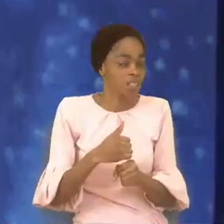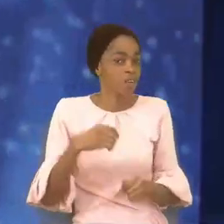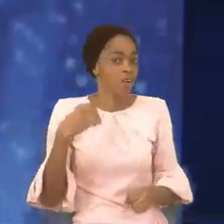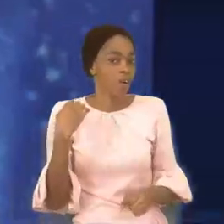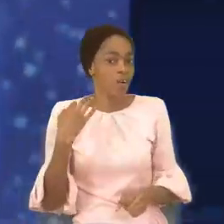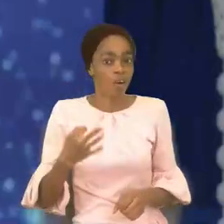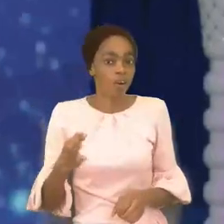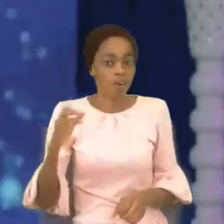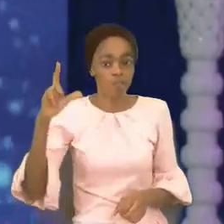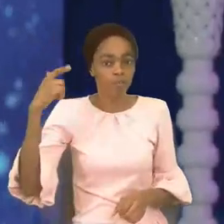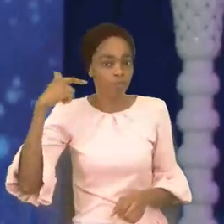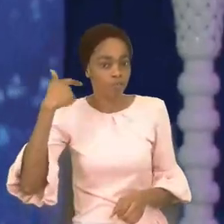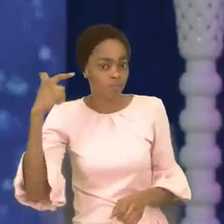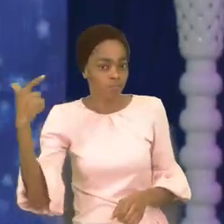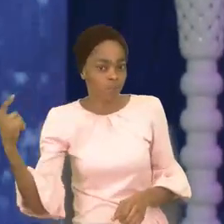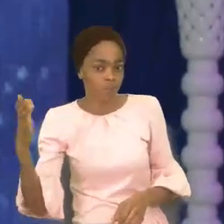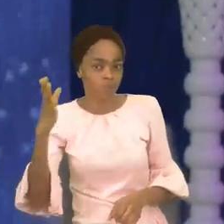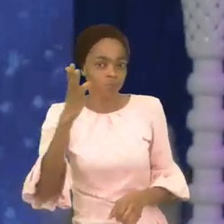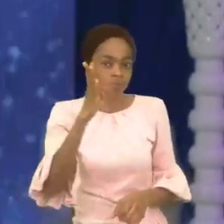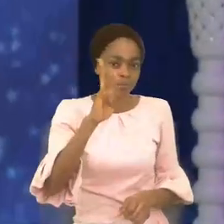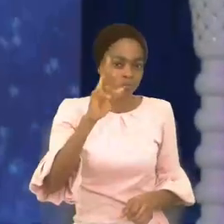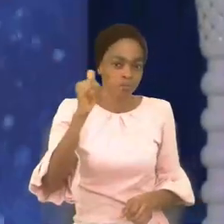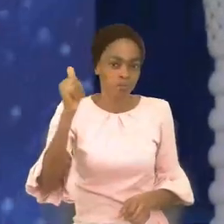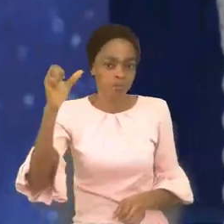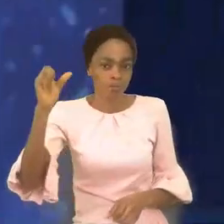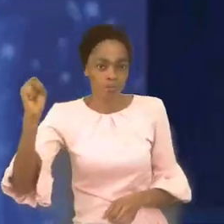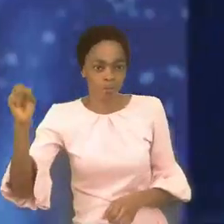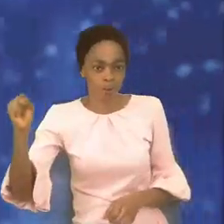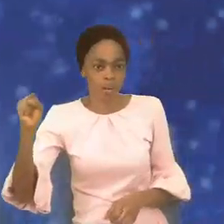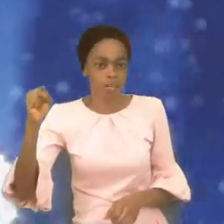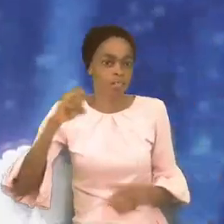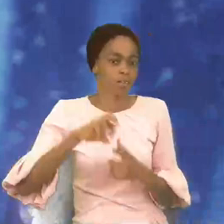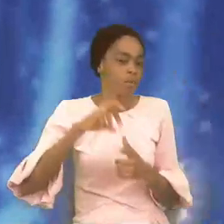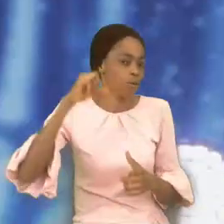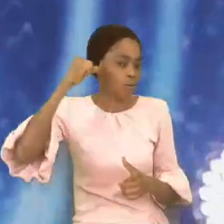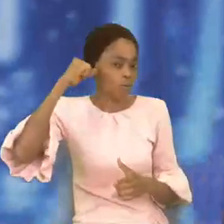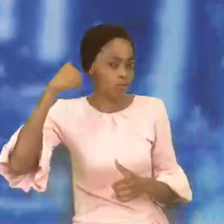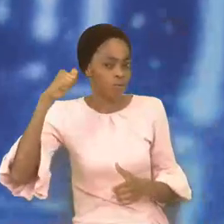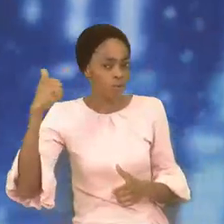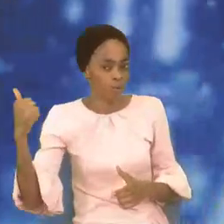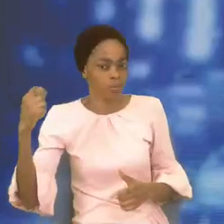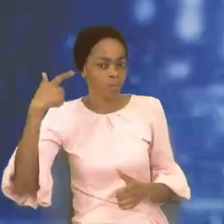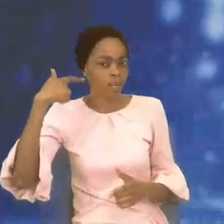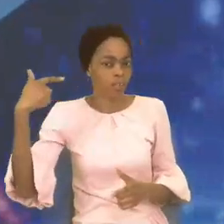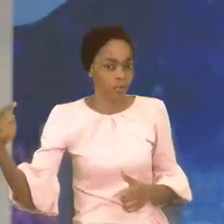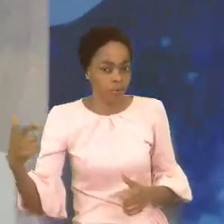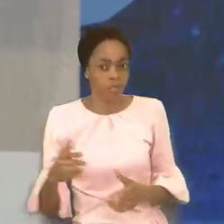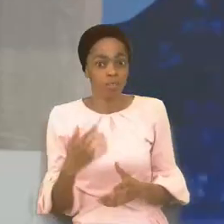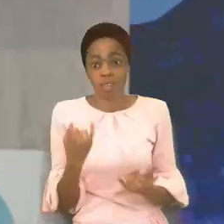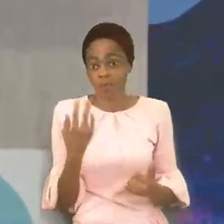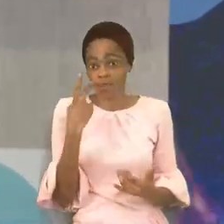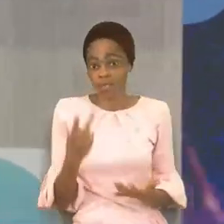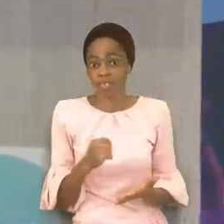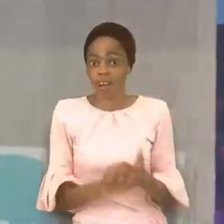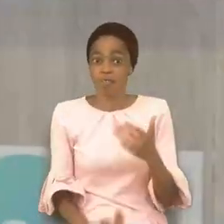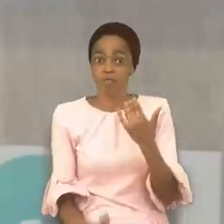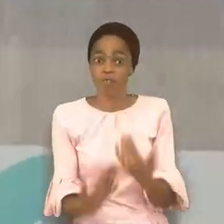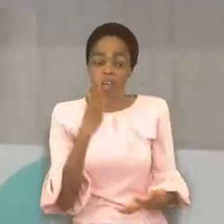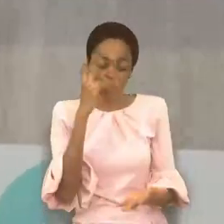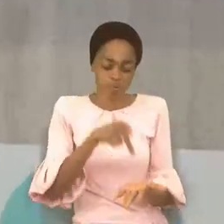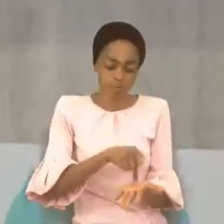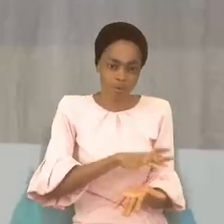es constitué de bons métaux, le feu va simplement te purifier. Alors,